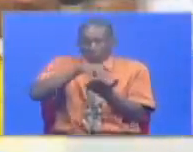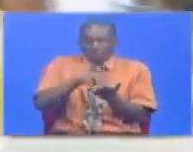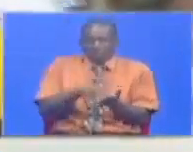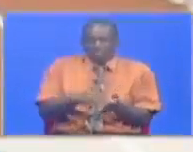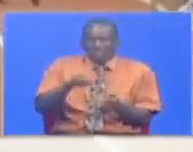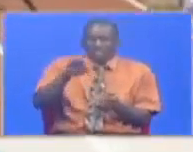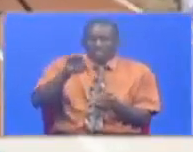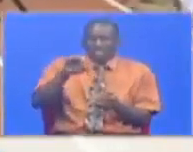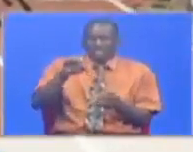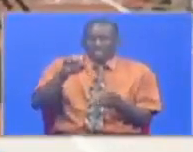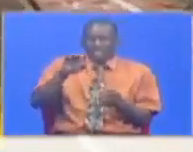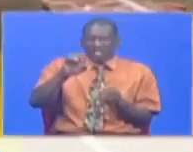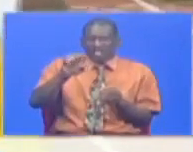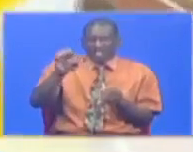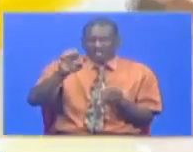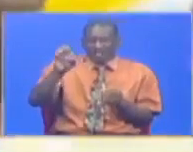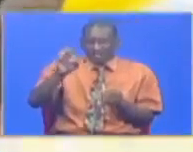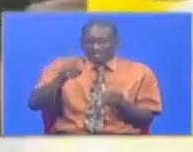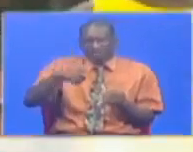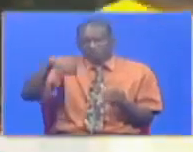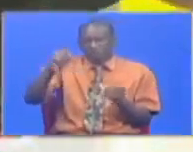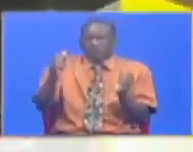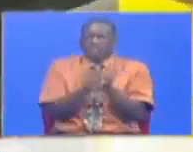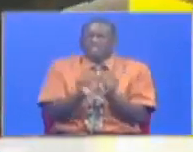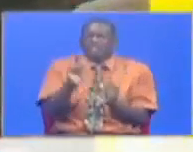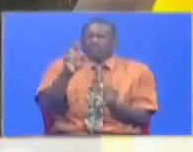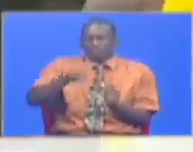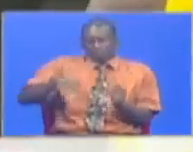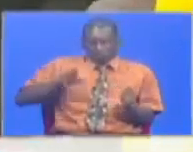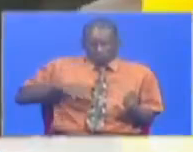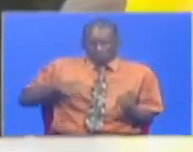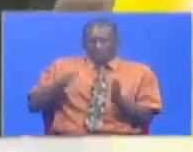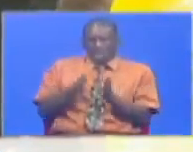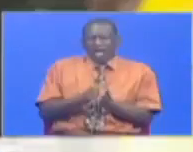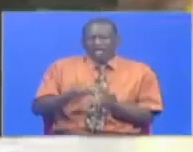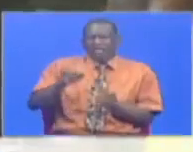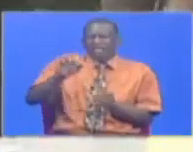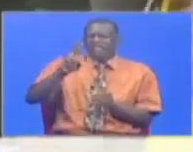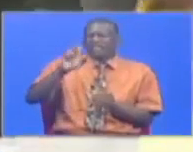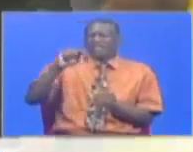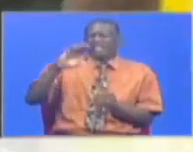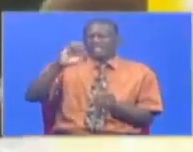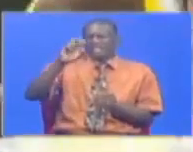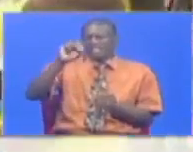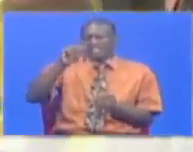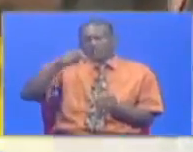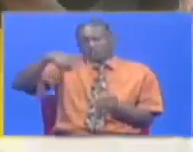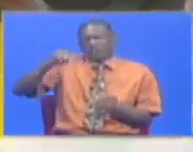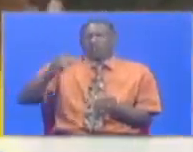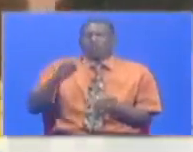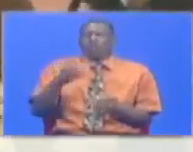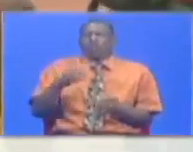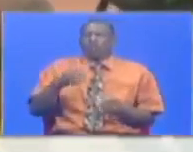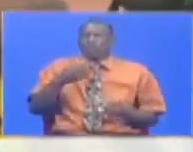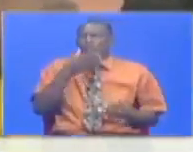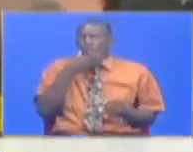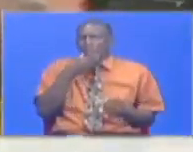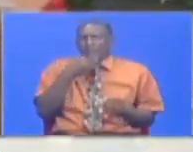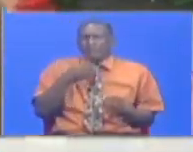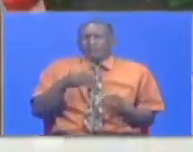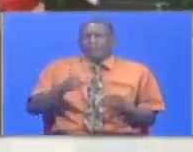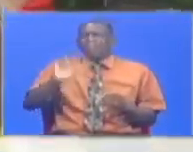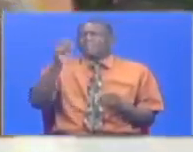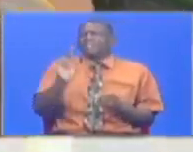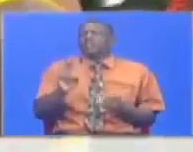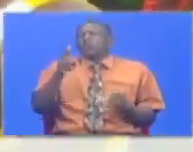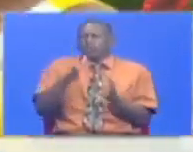Churchill alishinda mbio za kilomita 10 kwa kina dada na Vincent Egon alitamba kwa wanaume. Rais Uhuru Kenyatta na mkewe Margaret Kenyatta